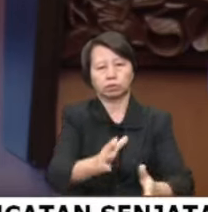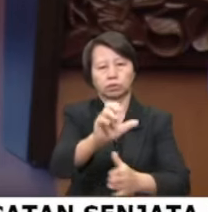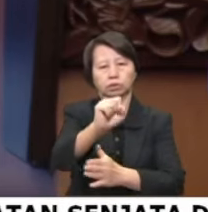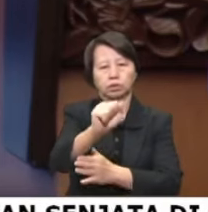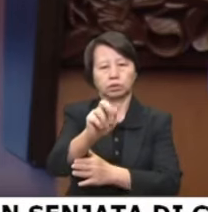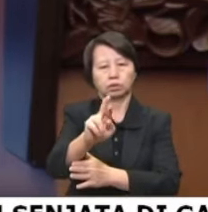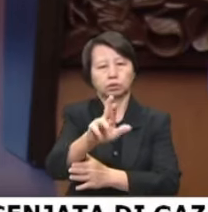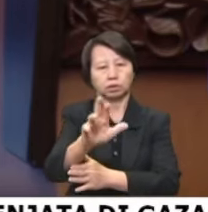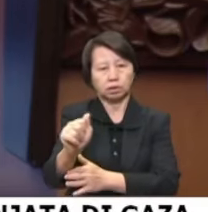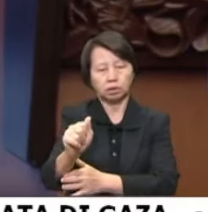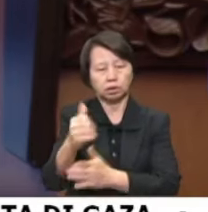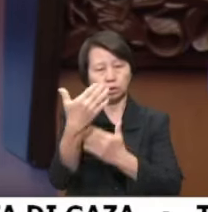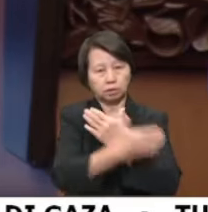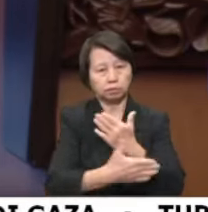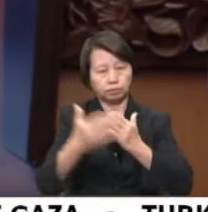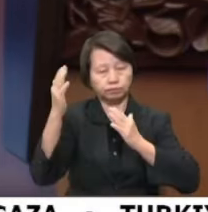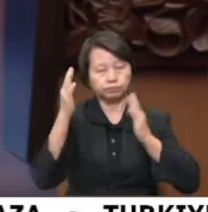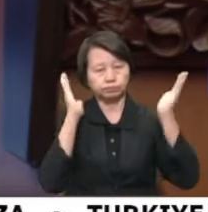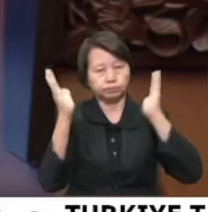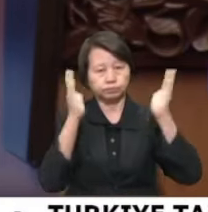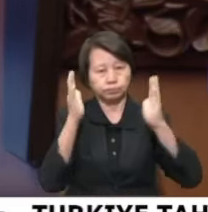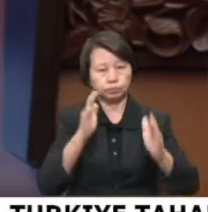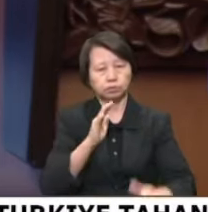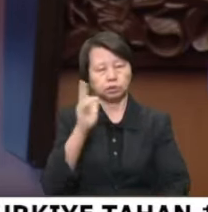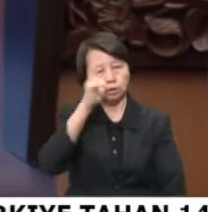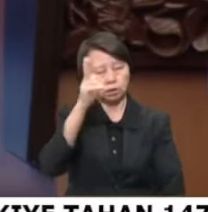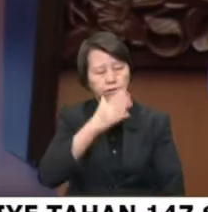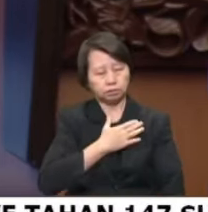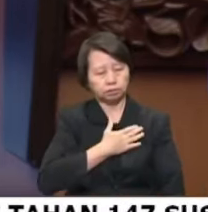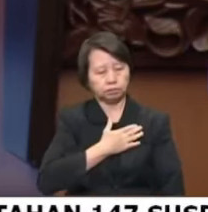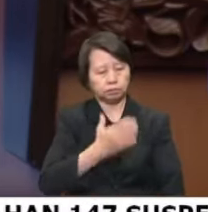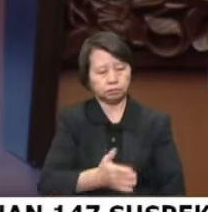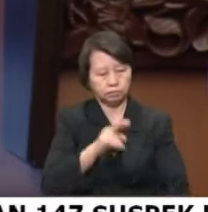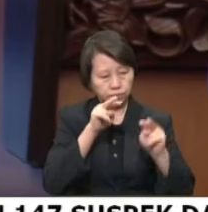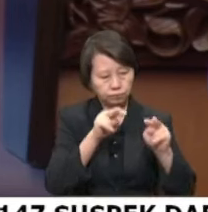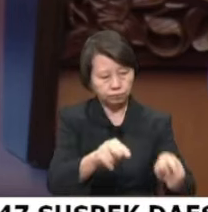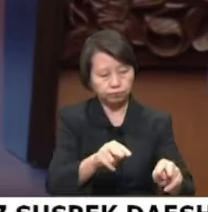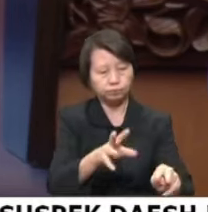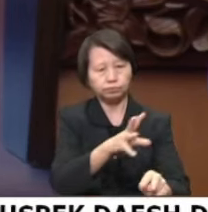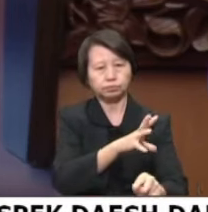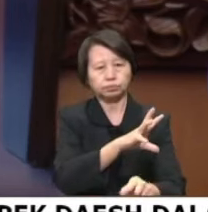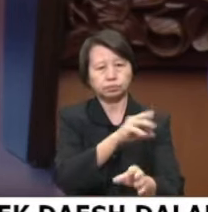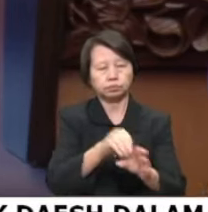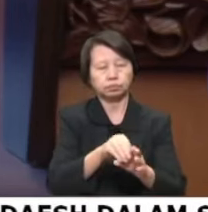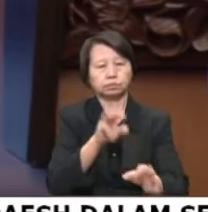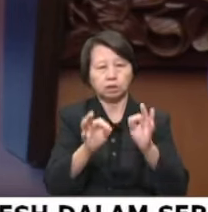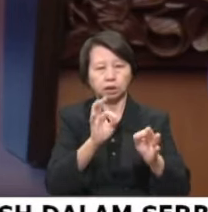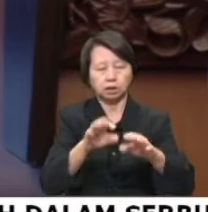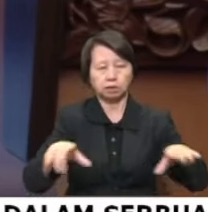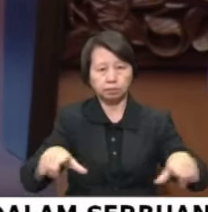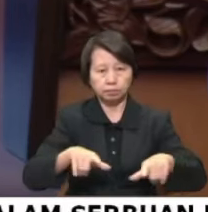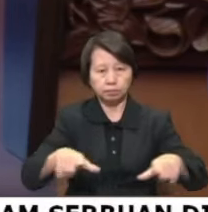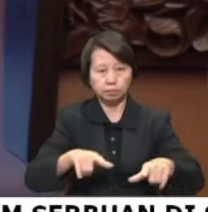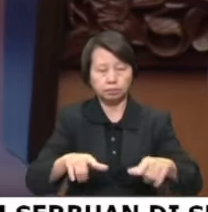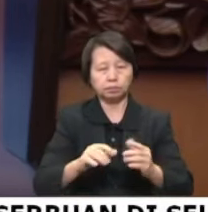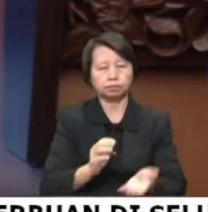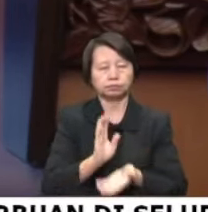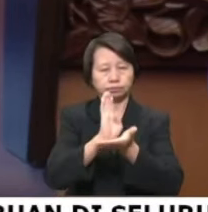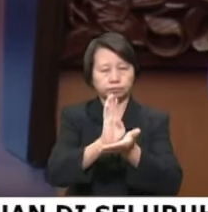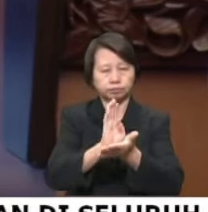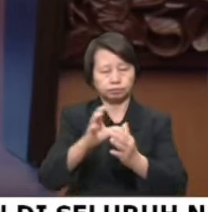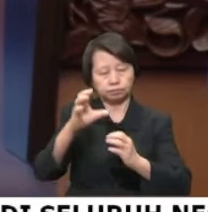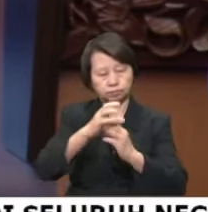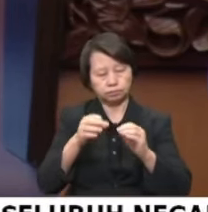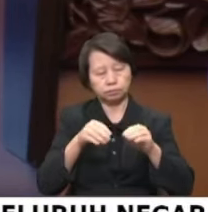negara. Kerajaan kekal komited dan sentiasa memantau situasi semasa, termasuk sekiranya pelaksanaan subsidi